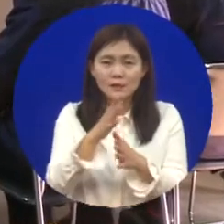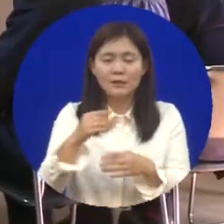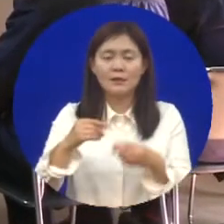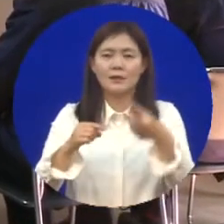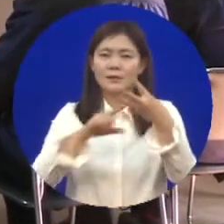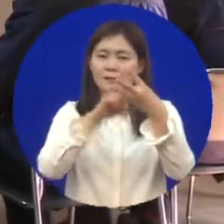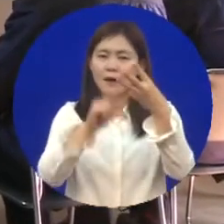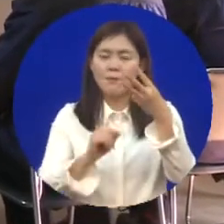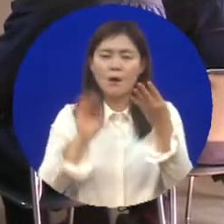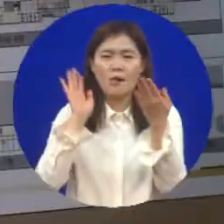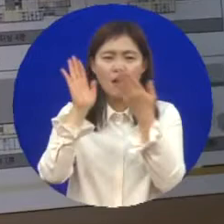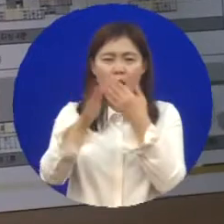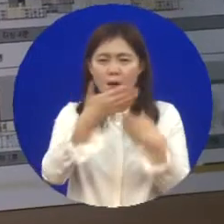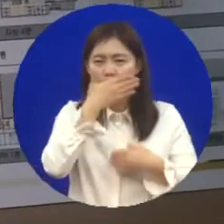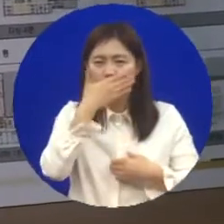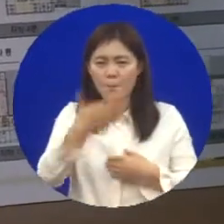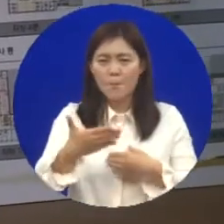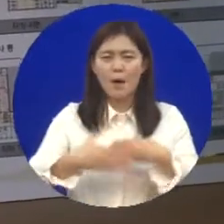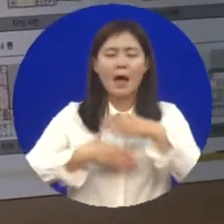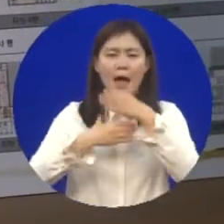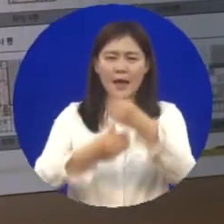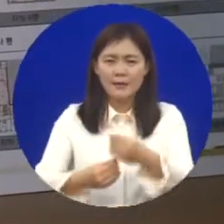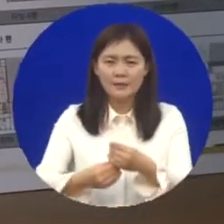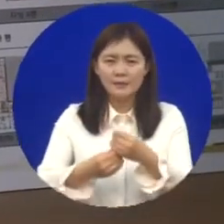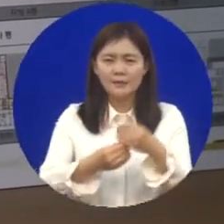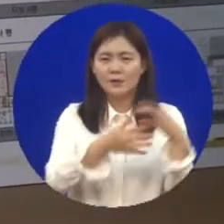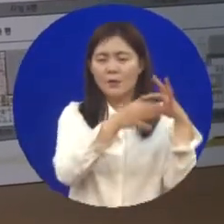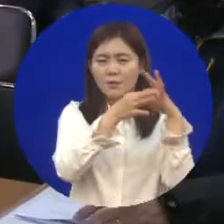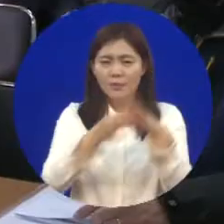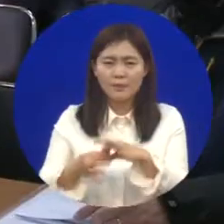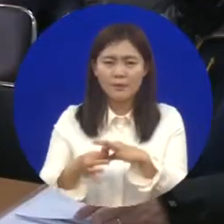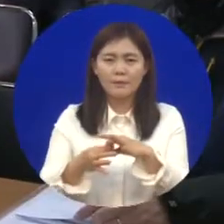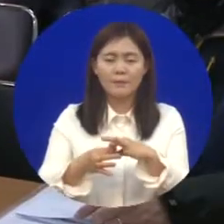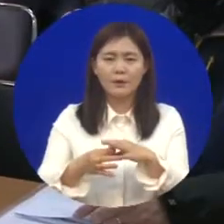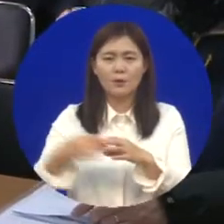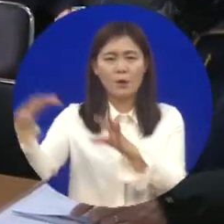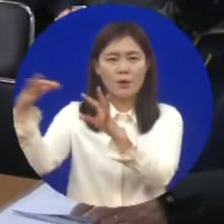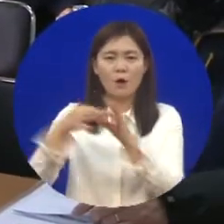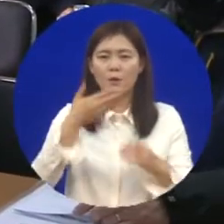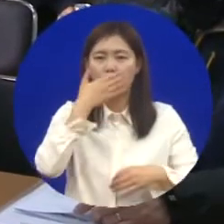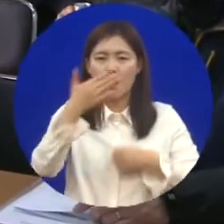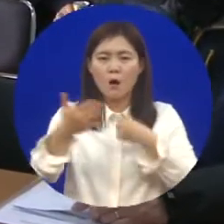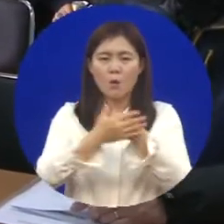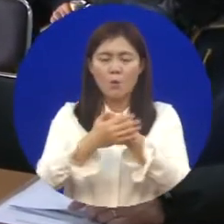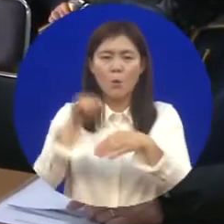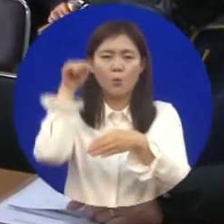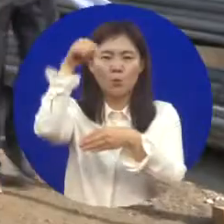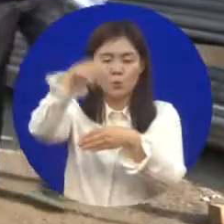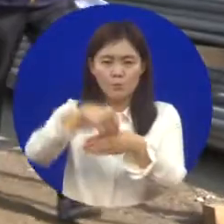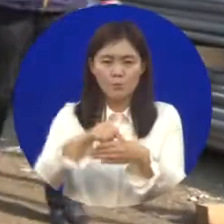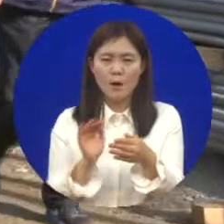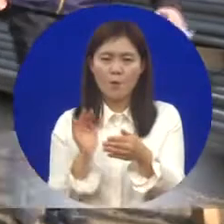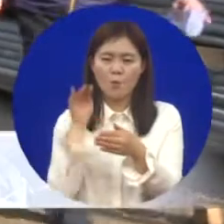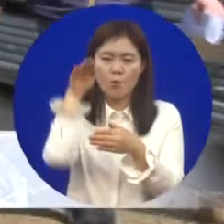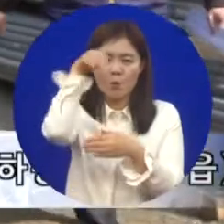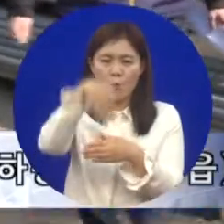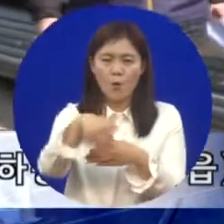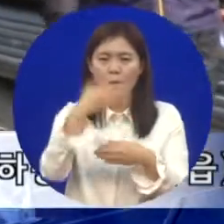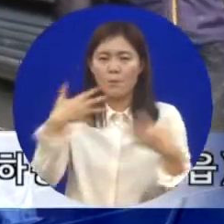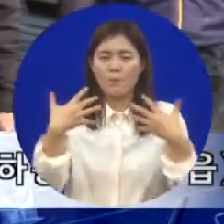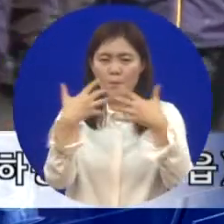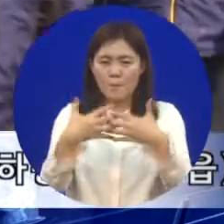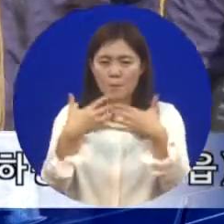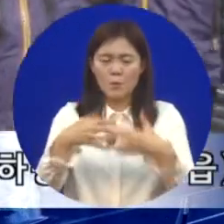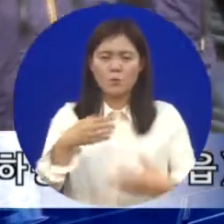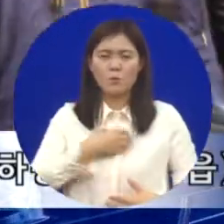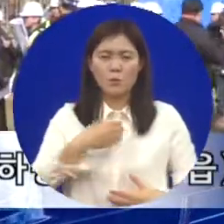용인시는 다음 달까지 실시되는 국가안전대진단과 연계해 21일 관내 건설공사장과 옹벽, 급경사지 등